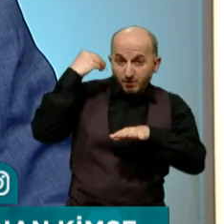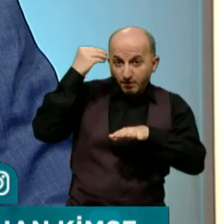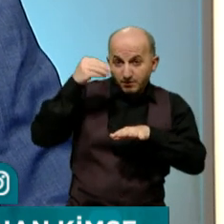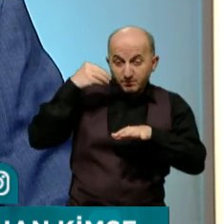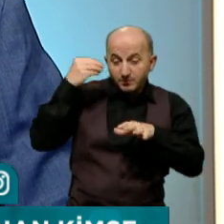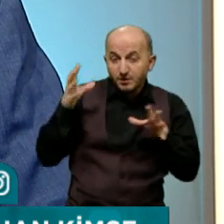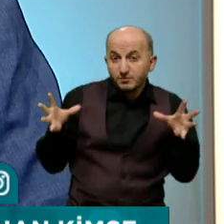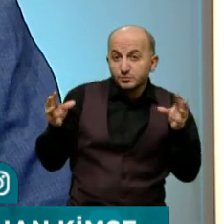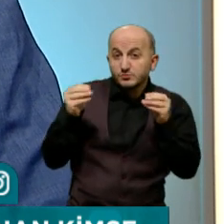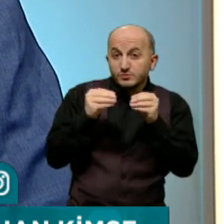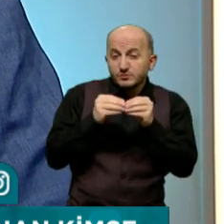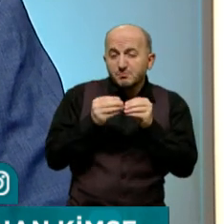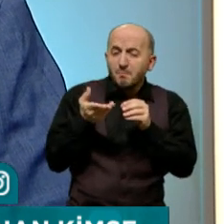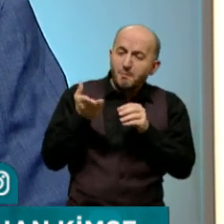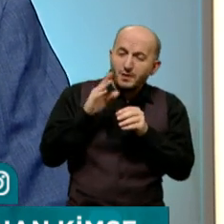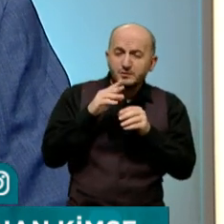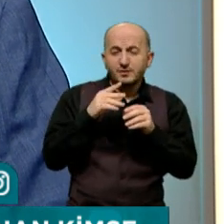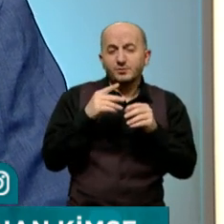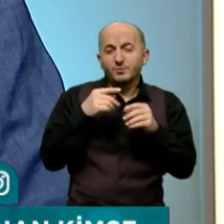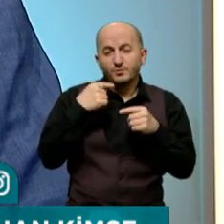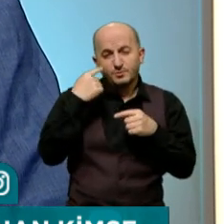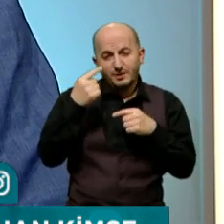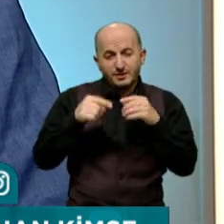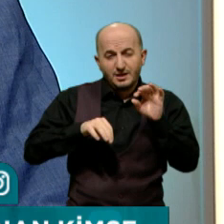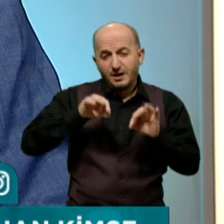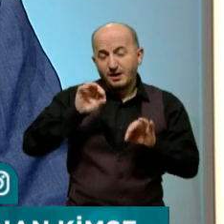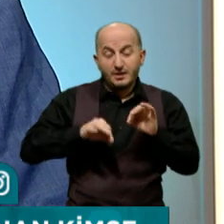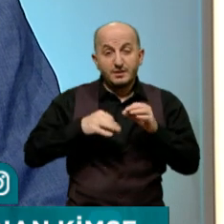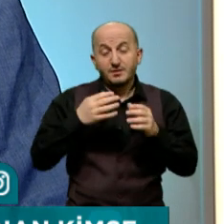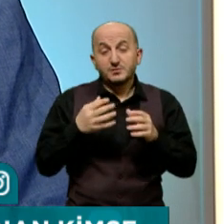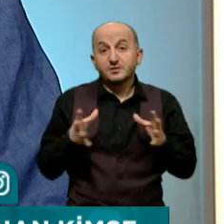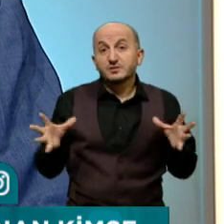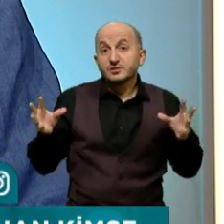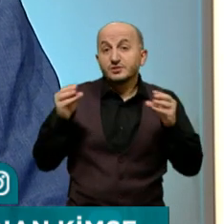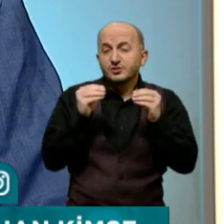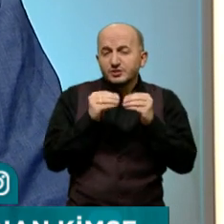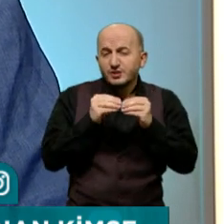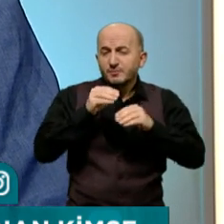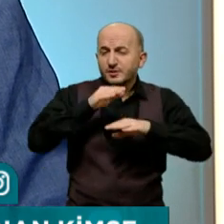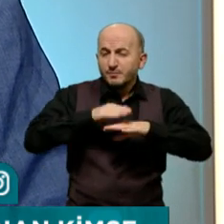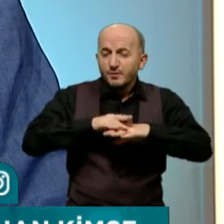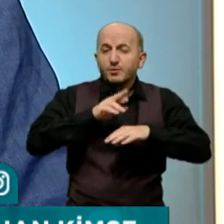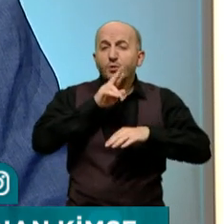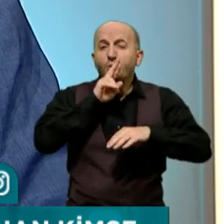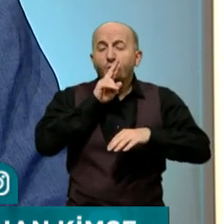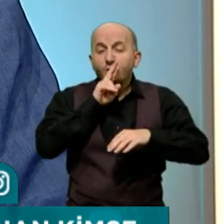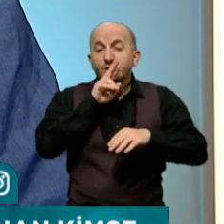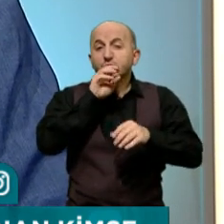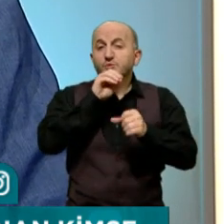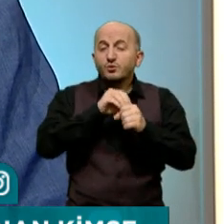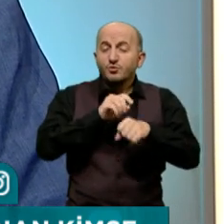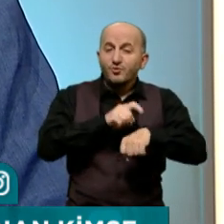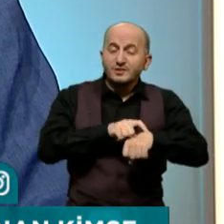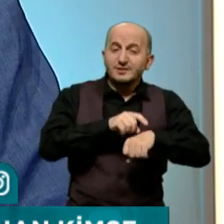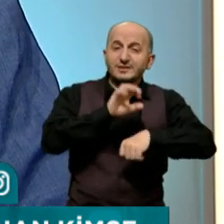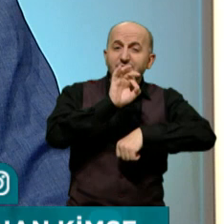gibi gözüken şeylere başka türlü yorumlamıştır. Bunları cem edenler öğle namazını öğlenin son vaktinde, ikindiyi